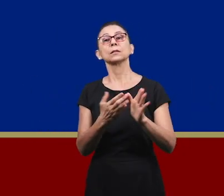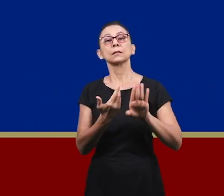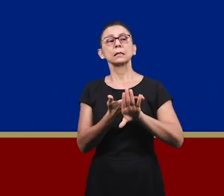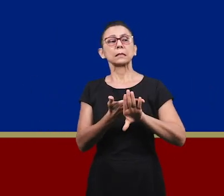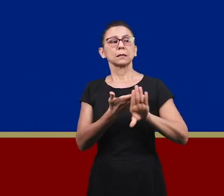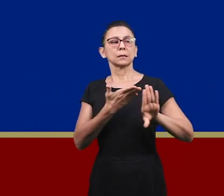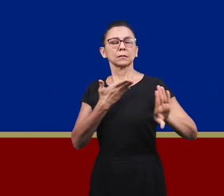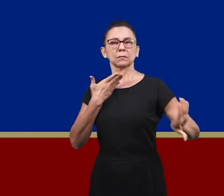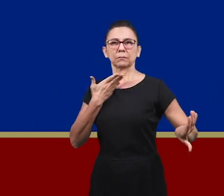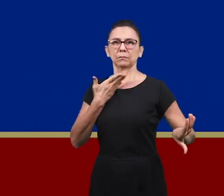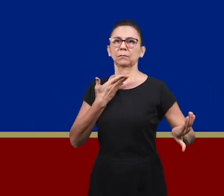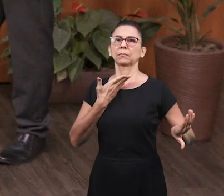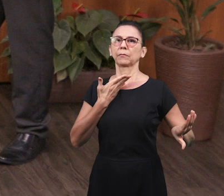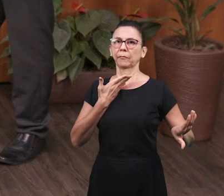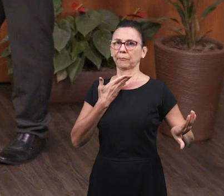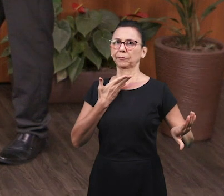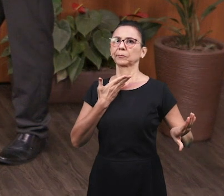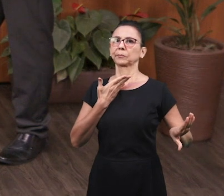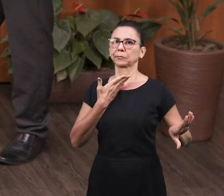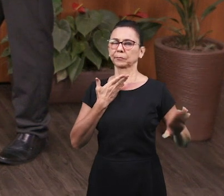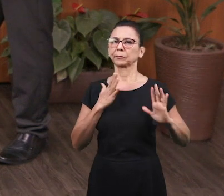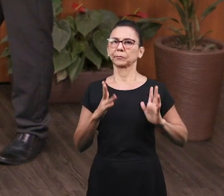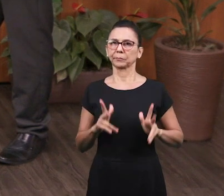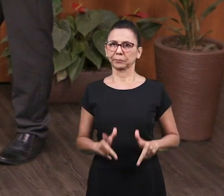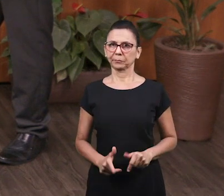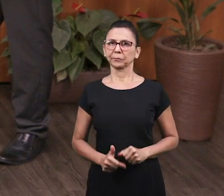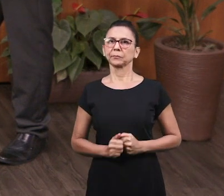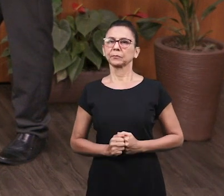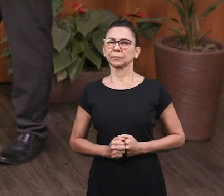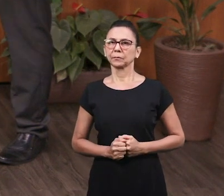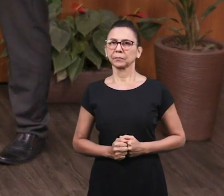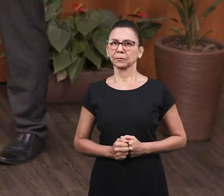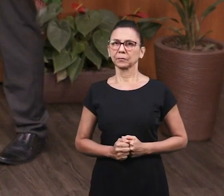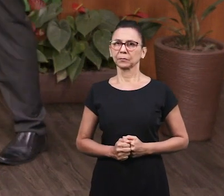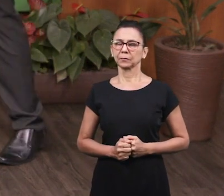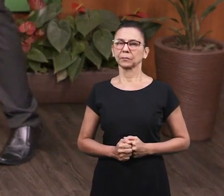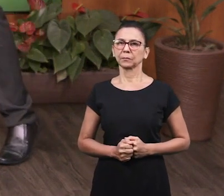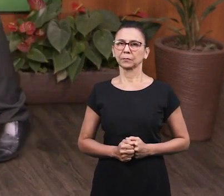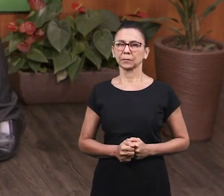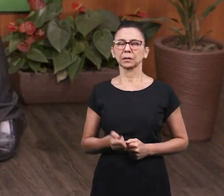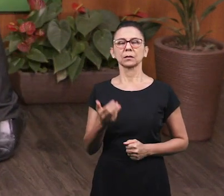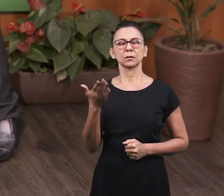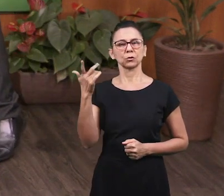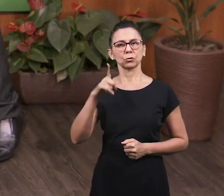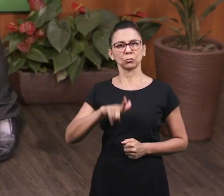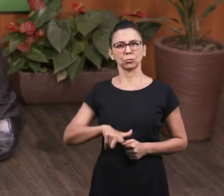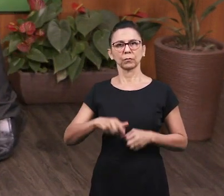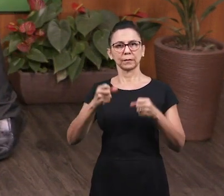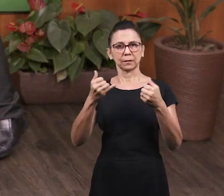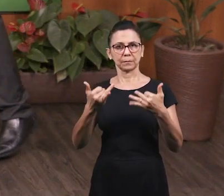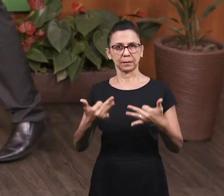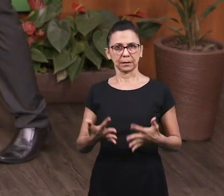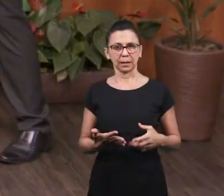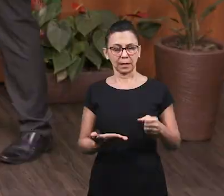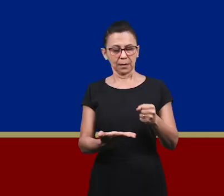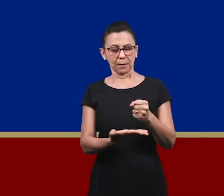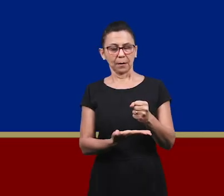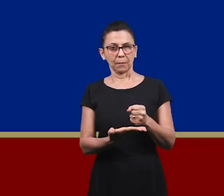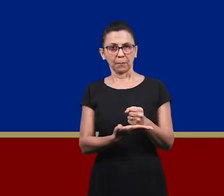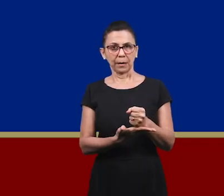mur du tabernacle pointait vers la sanctification. Et ici, les bases en bronze des